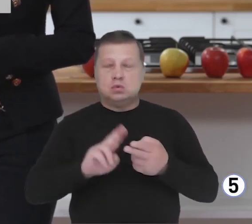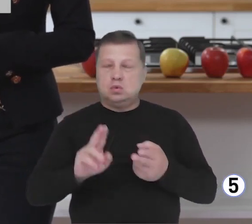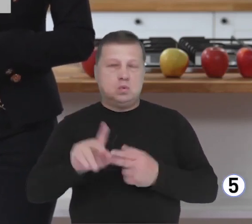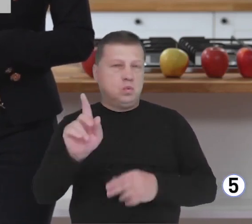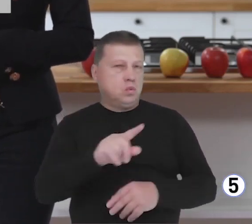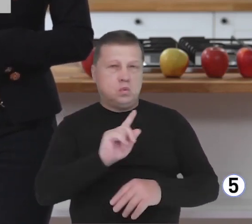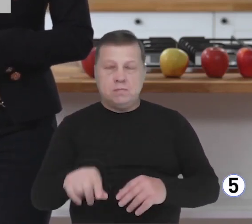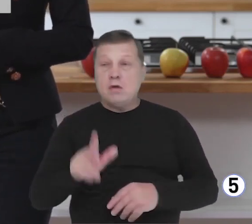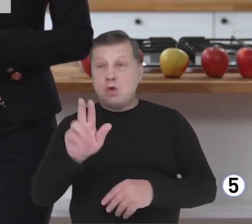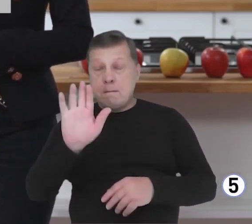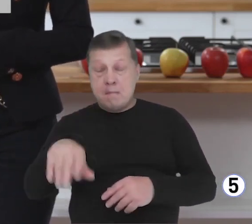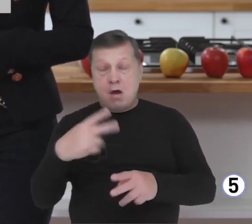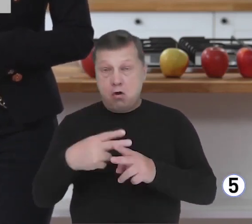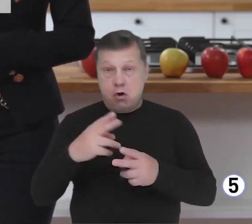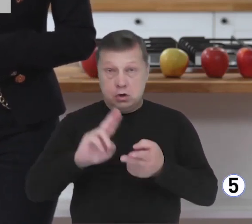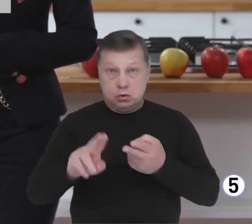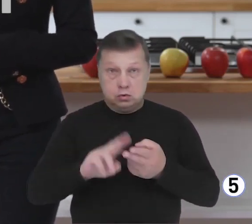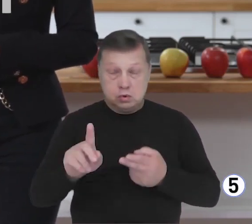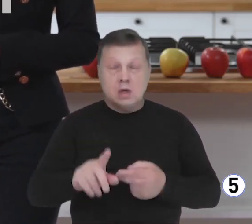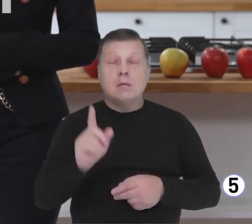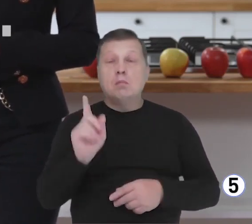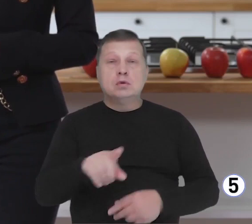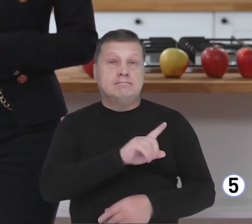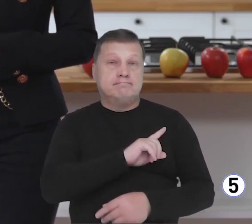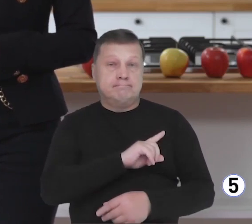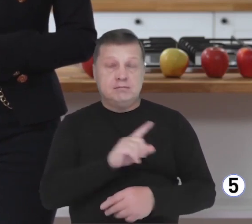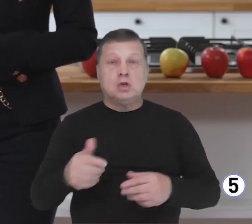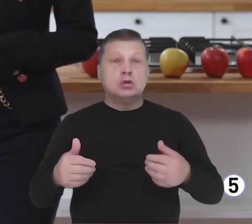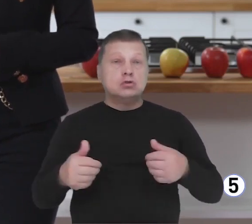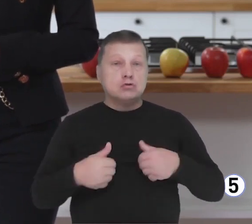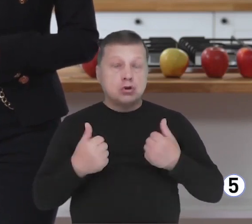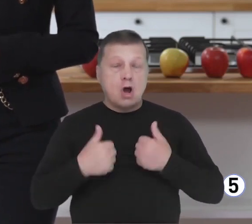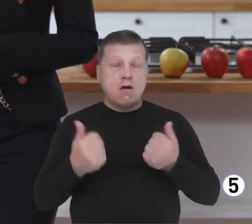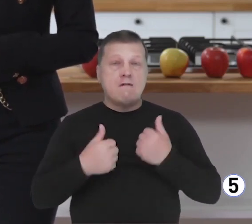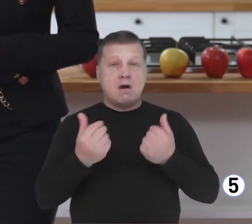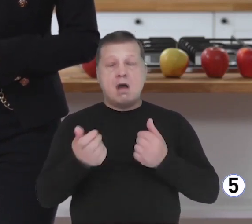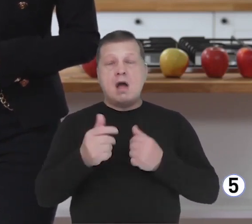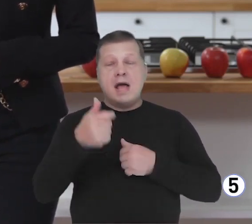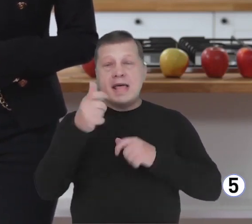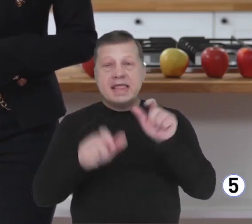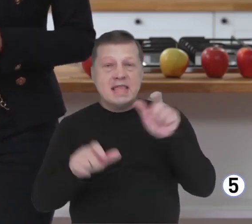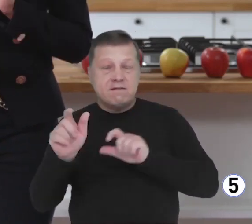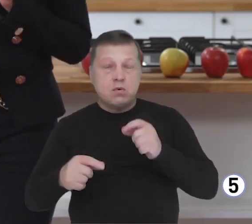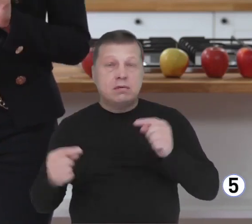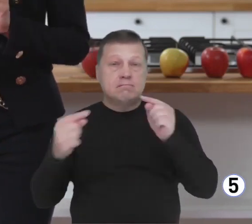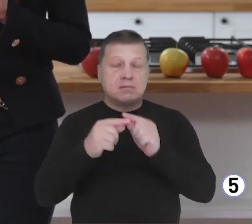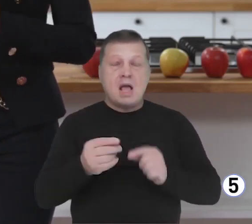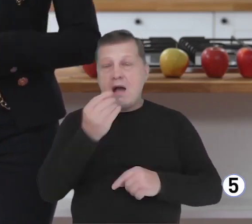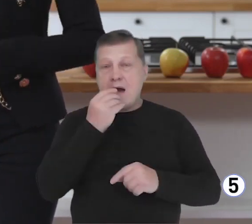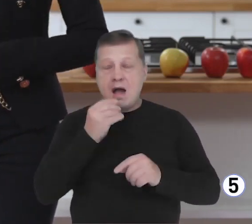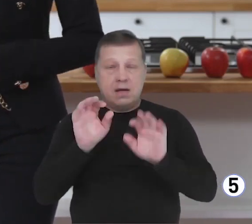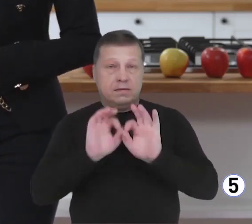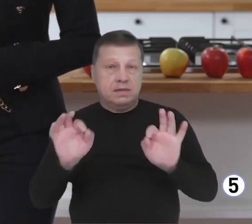cukrzycowej. Nawet osoby, które chorują na cukrzycę, przede wszystkim powinny zadbać o zdrową, urozmaiconą i